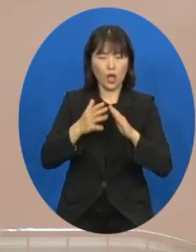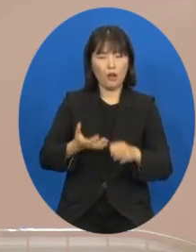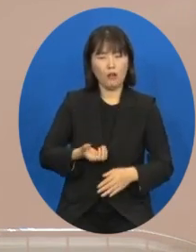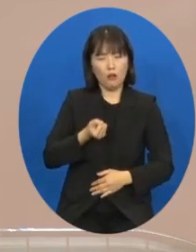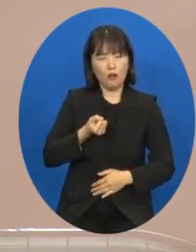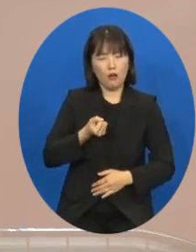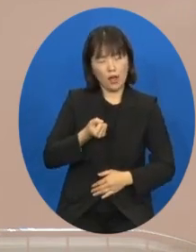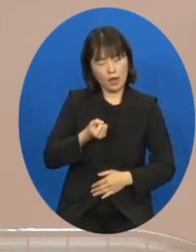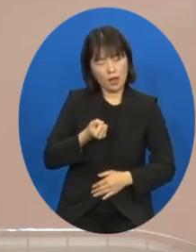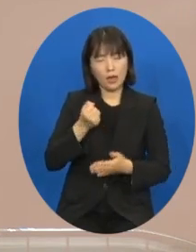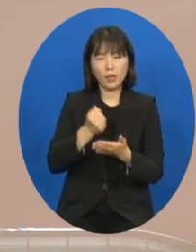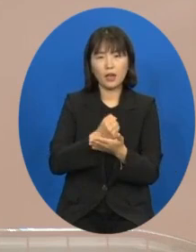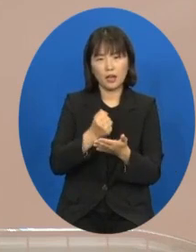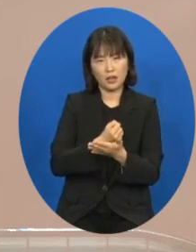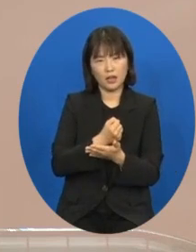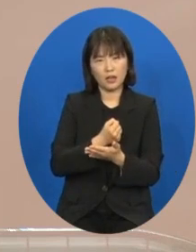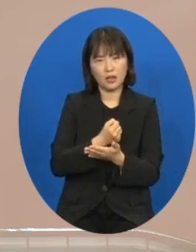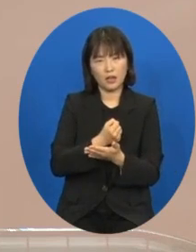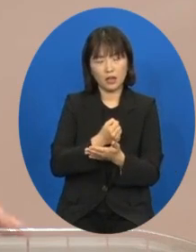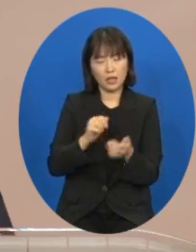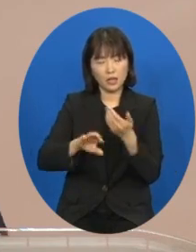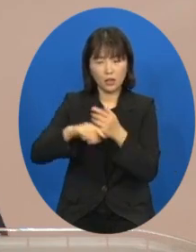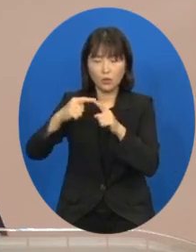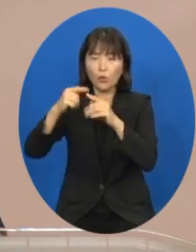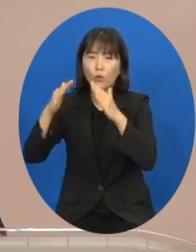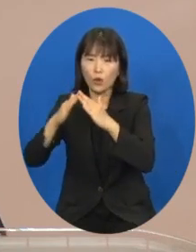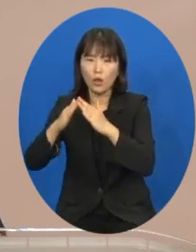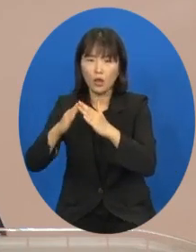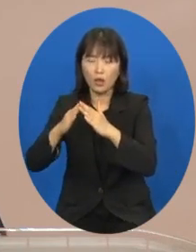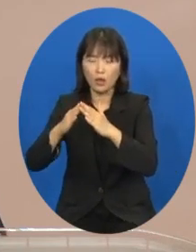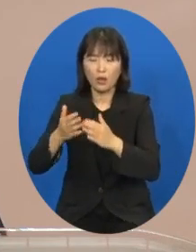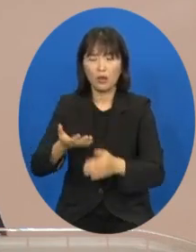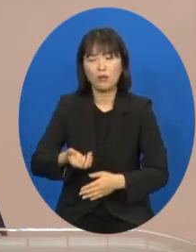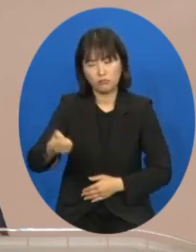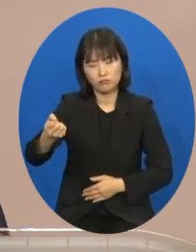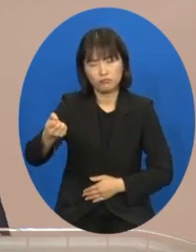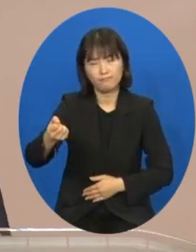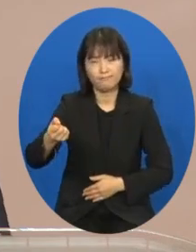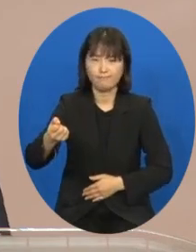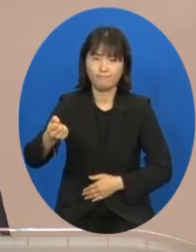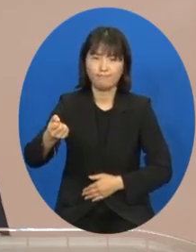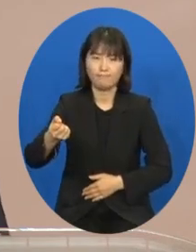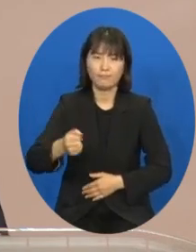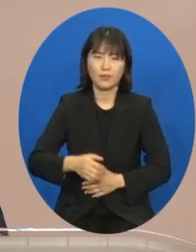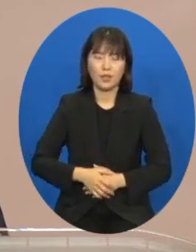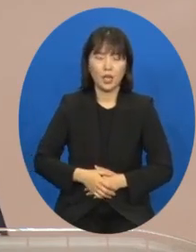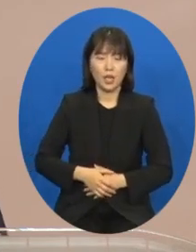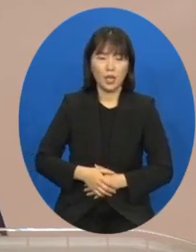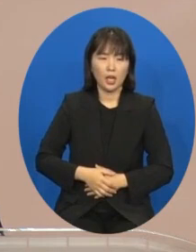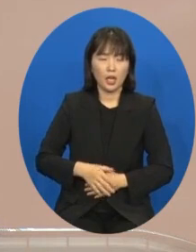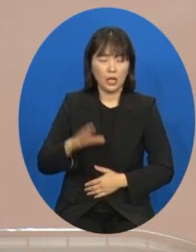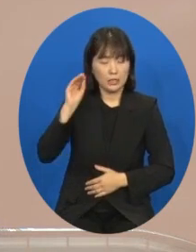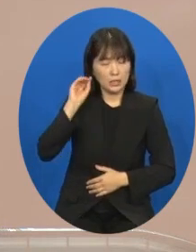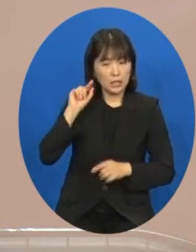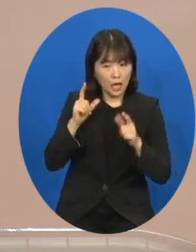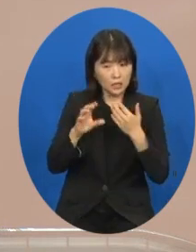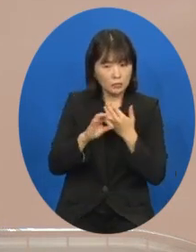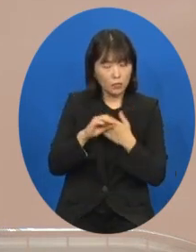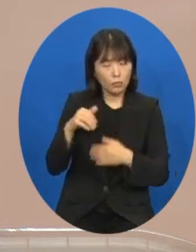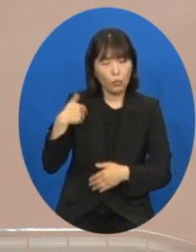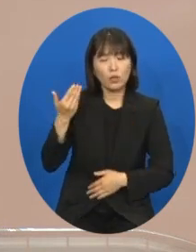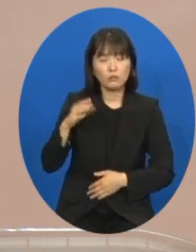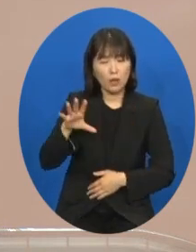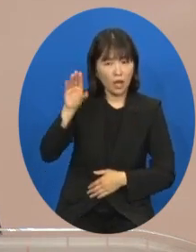될 땅이었는데 그만 그 교회로 넘어갔다고. 안 들었으면 몰랐겠는데 그 말을 듣고